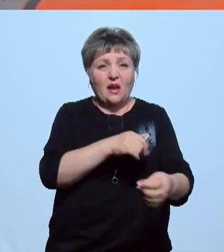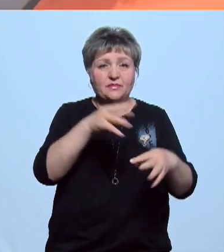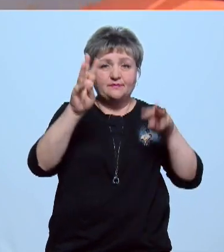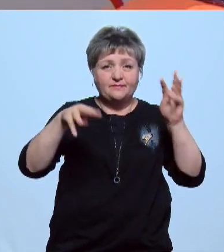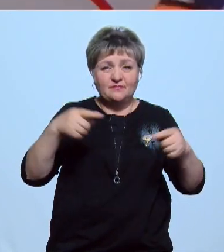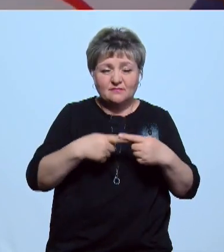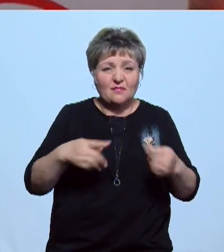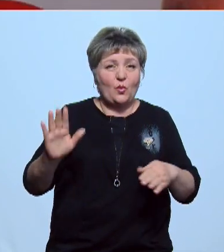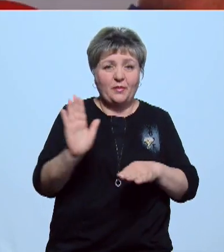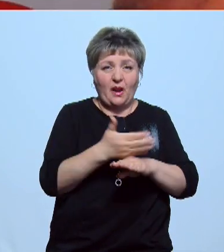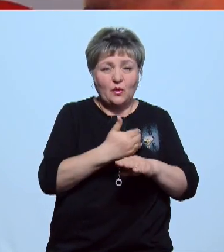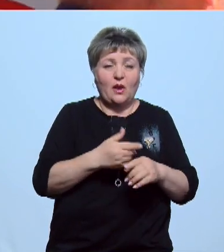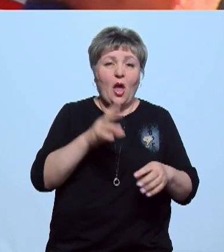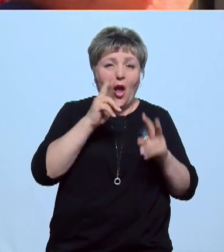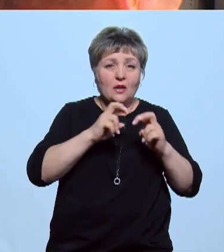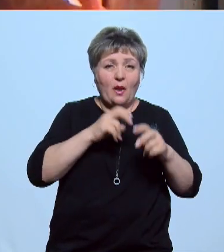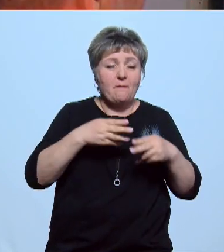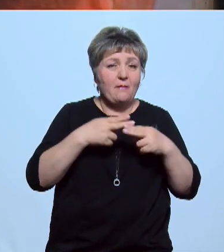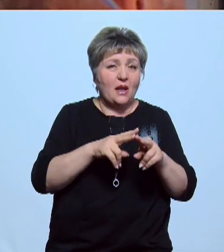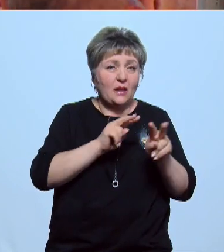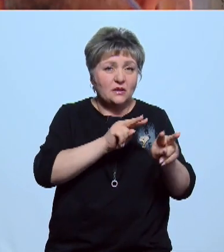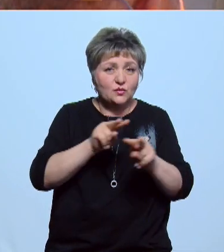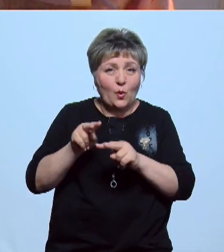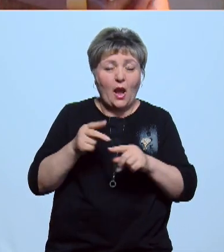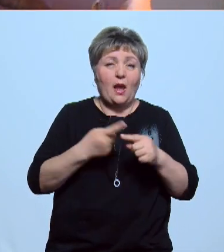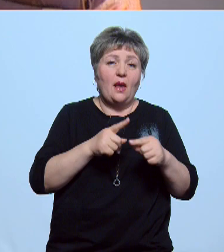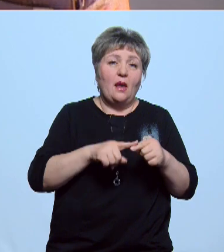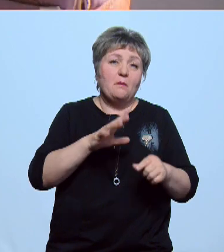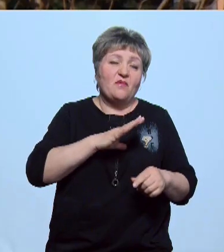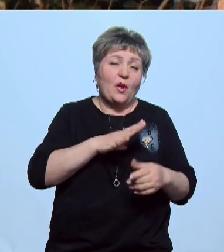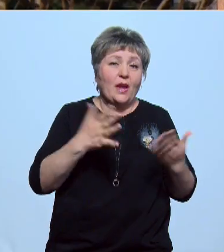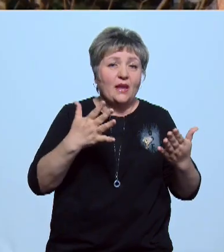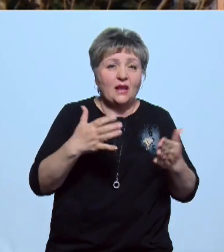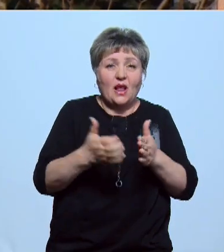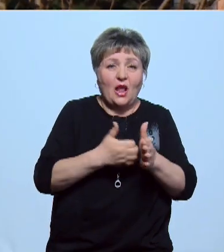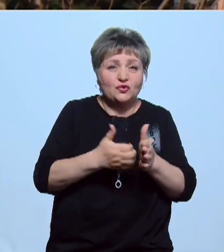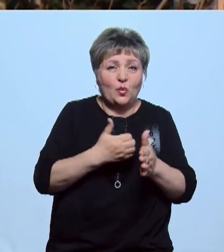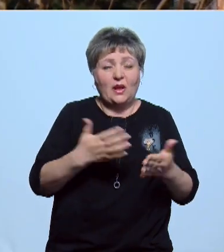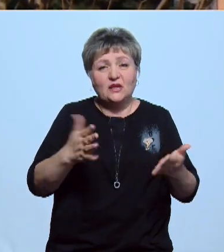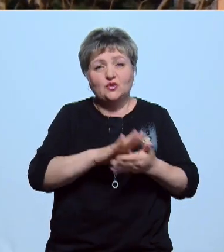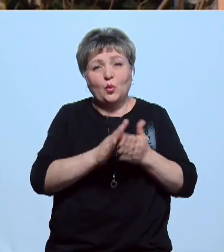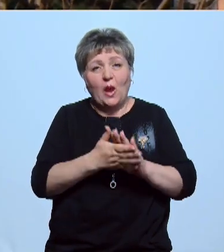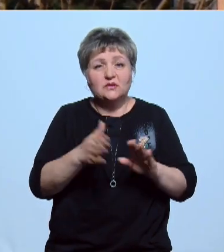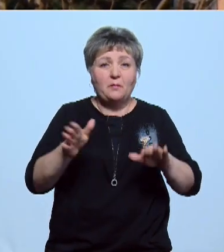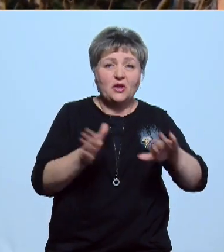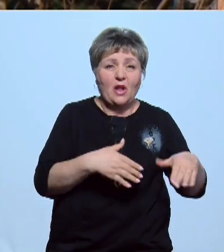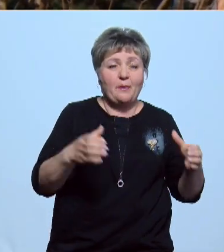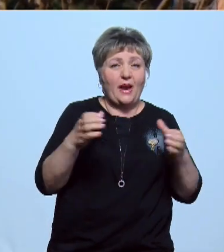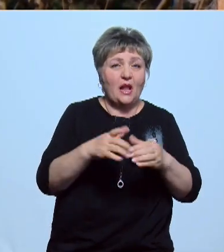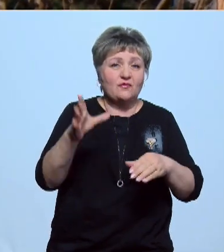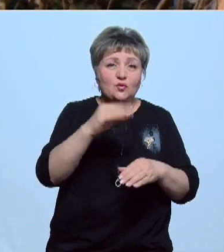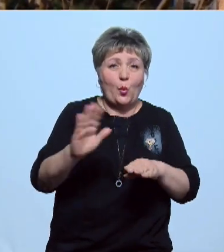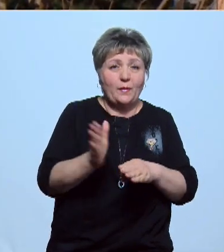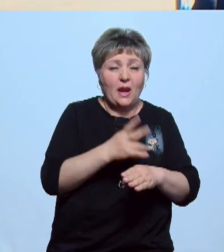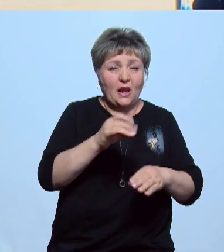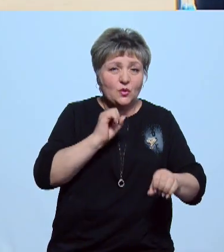далее. Ежедневно проводят контроль инженерно-технического надзора. То есть бывают где-то какие-то недочеты, бывают такие ситуации, что прошла бригада, все убрала и